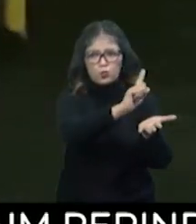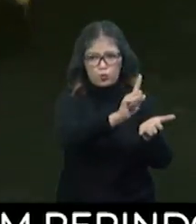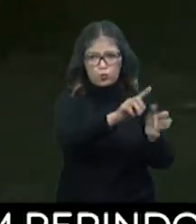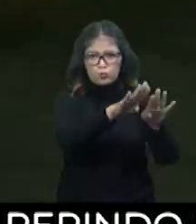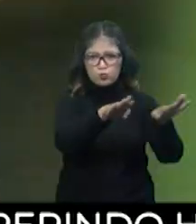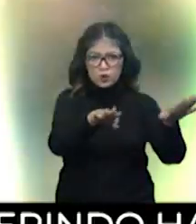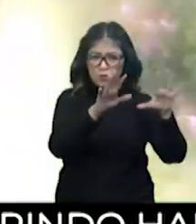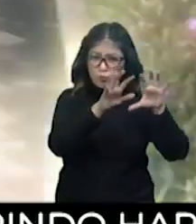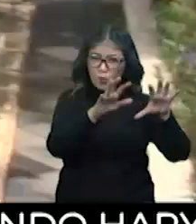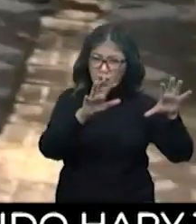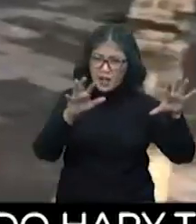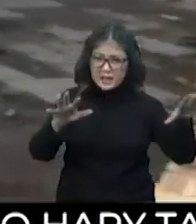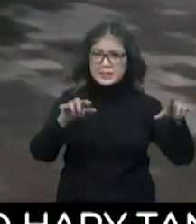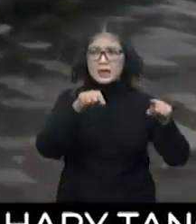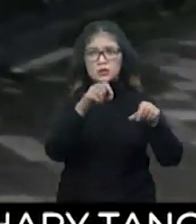COVID-19.